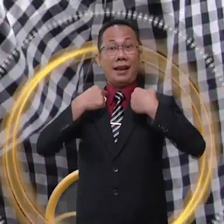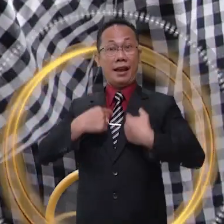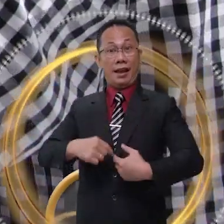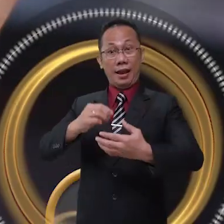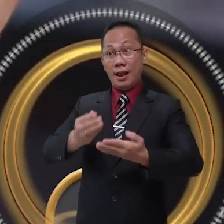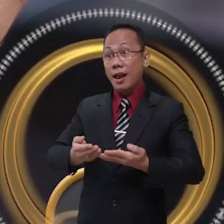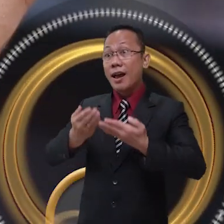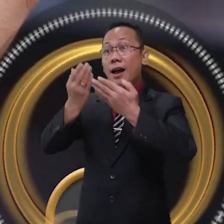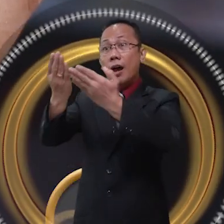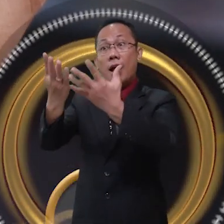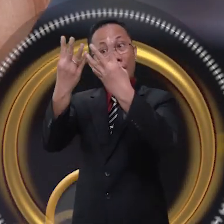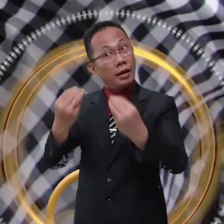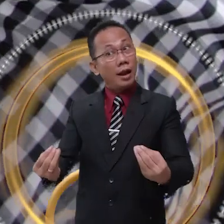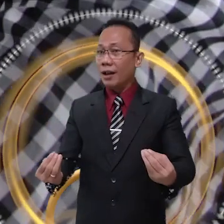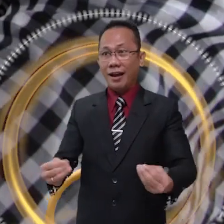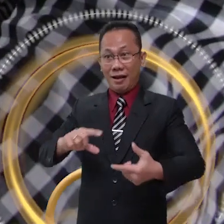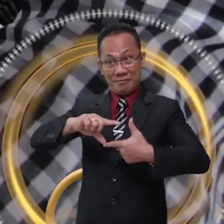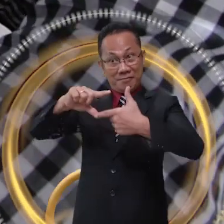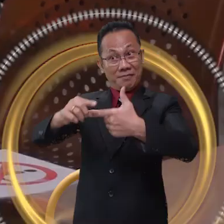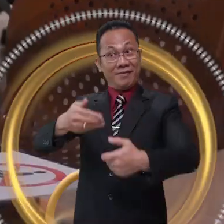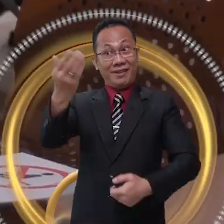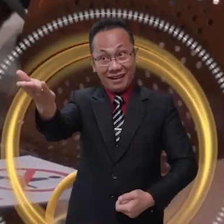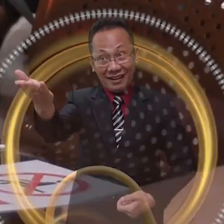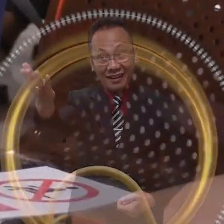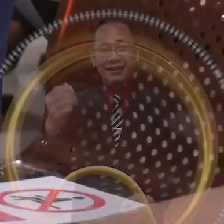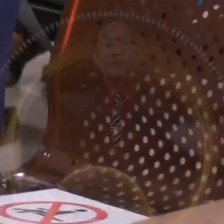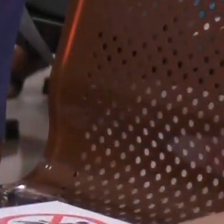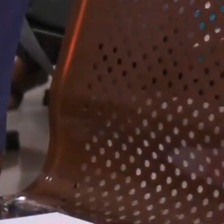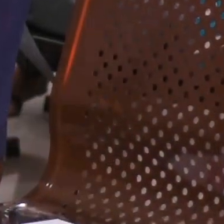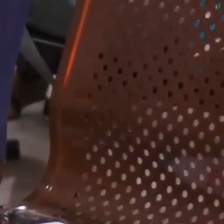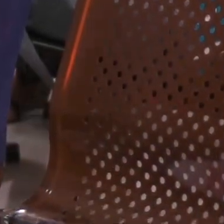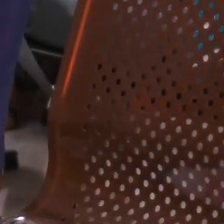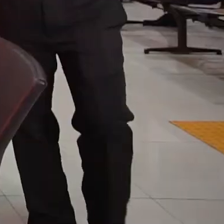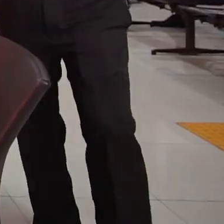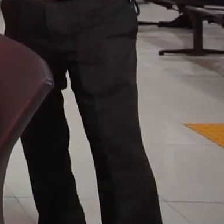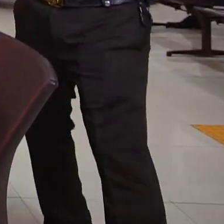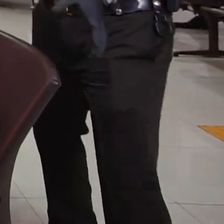Bapak pakai kalung ini, jangan sampai dilepas sampai semuanya selesai.